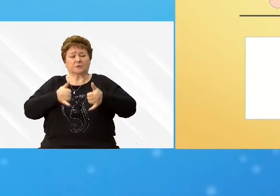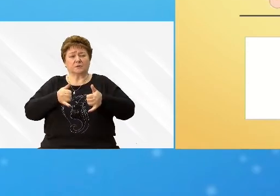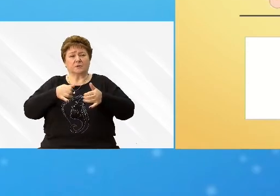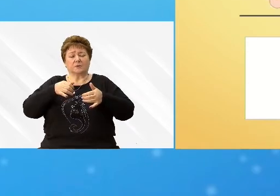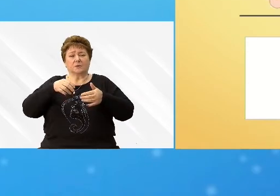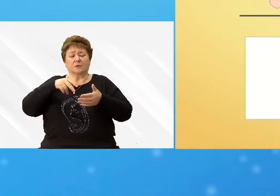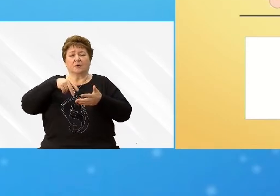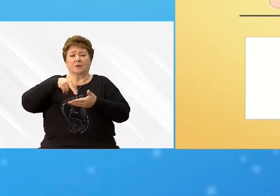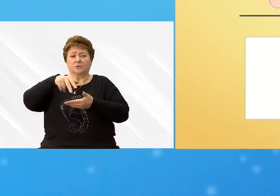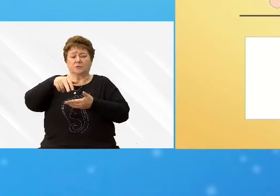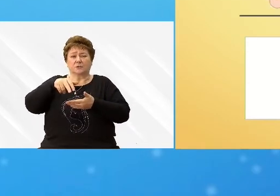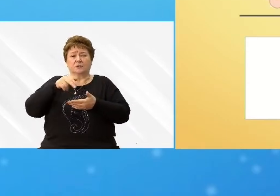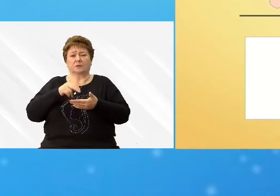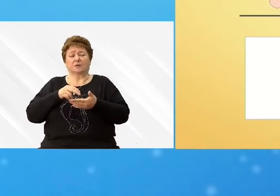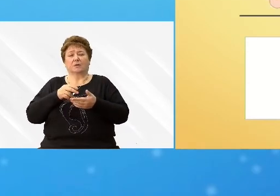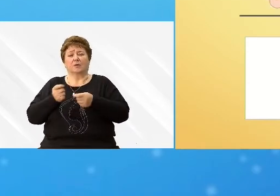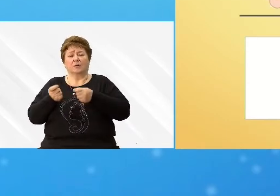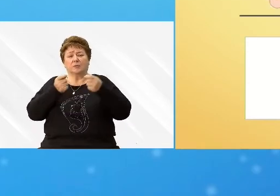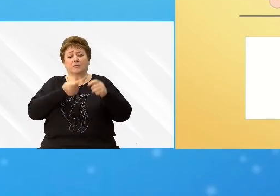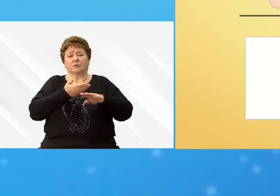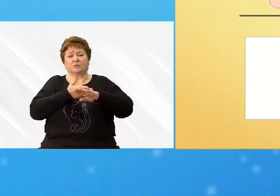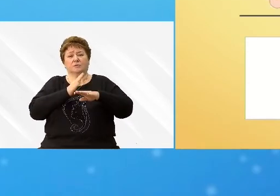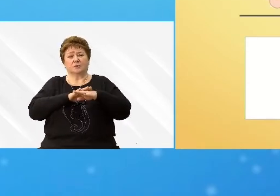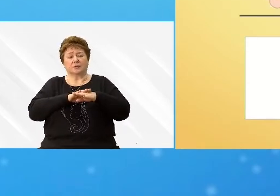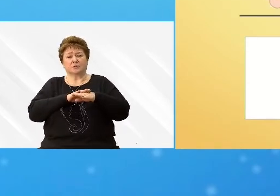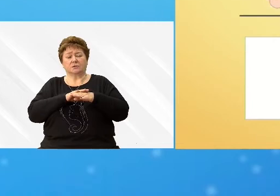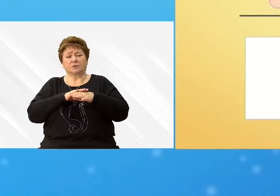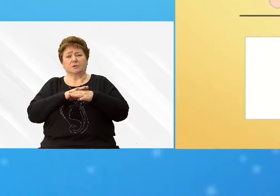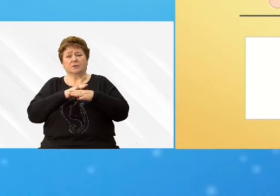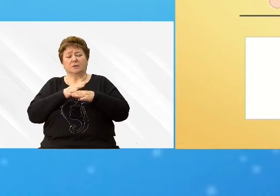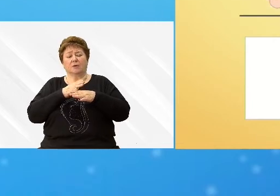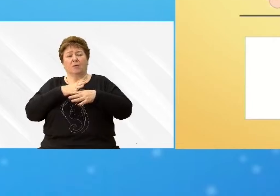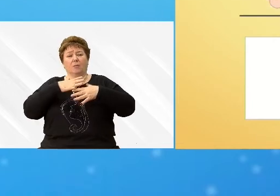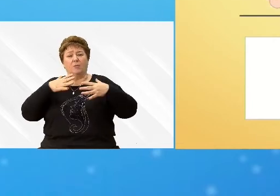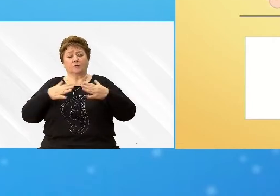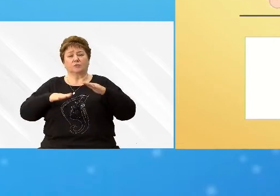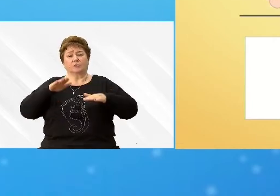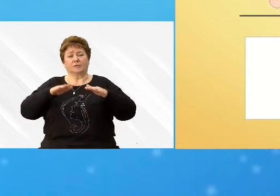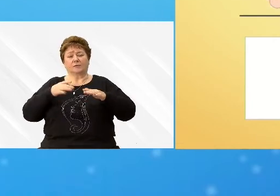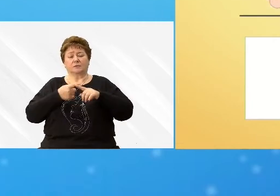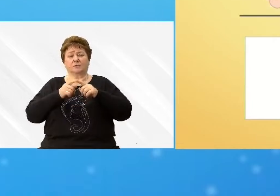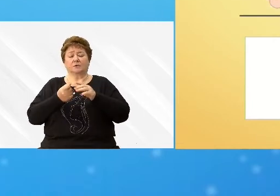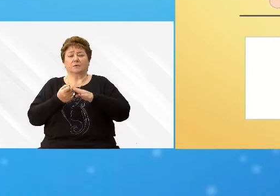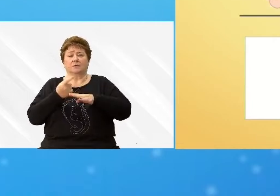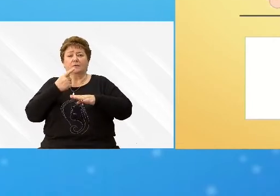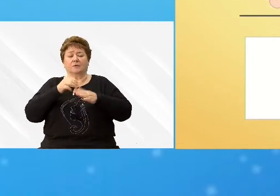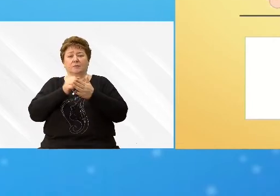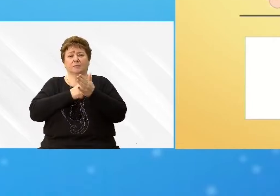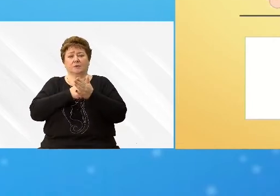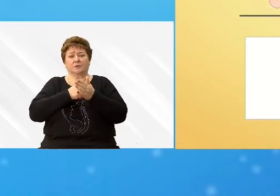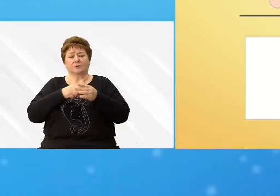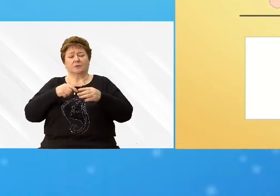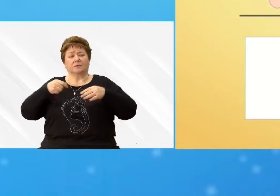хождение переноска больших тяжестей избыточный вес все это является причиной